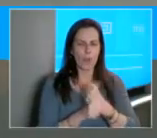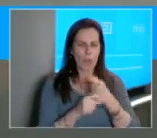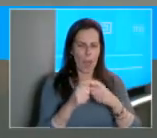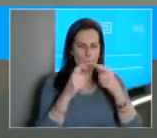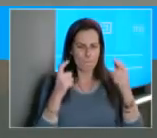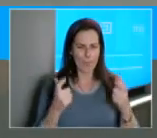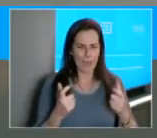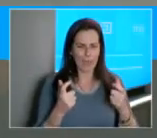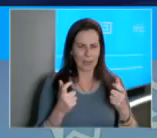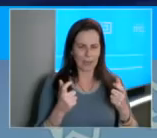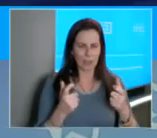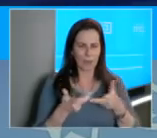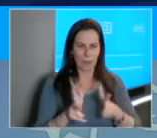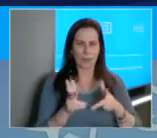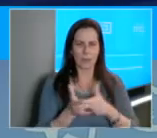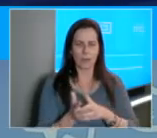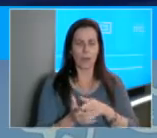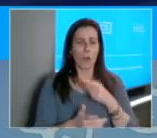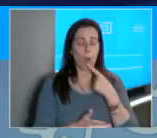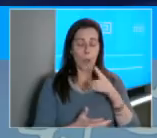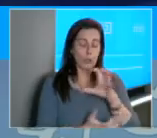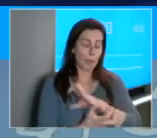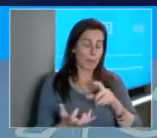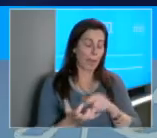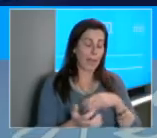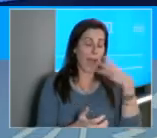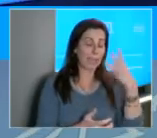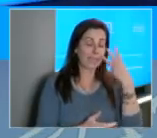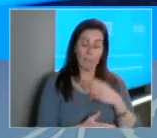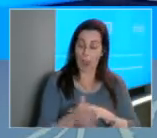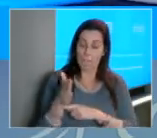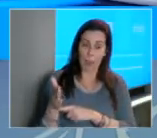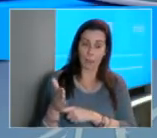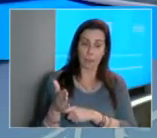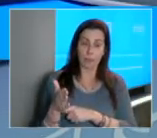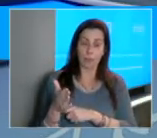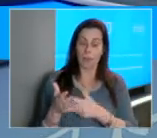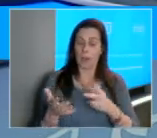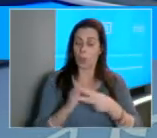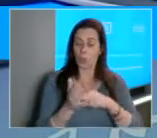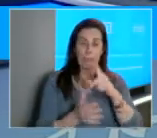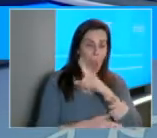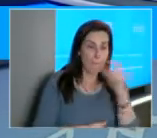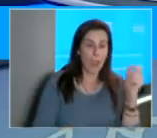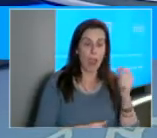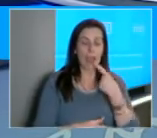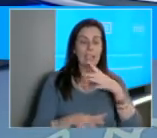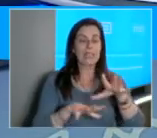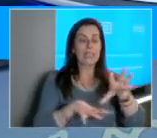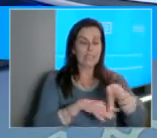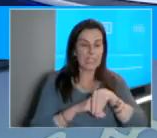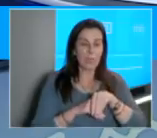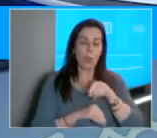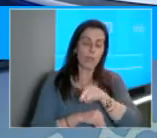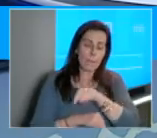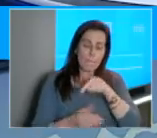את ההסלמה ברטוריקה מימין. אמר שהרטוריקה מימין, תוכנית טראמפ, הדיבורים על סיפוח הביאו